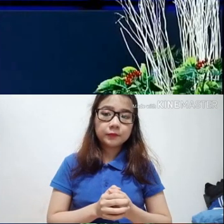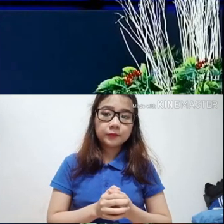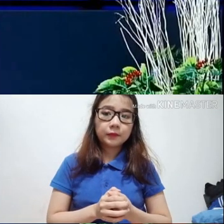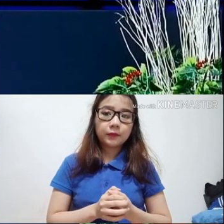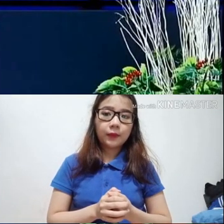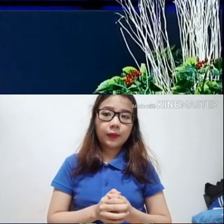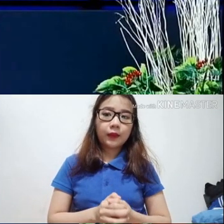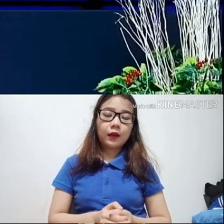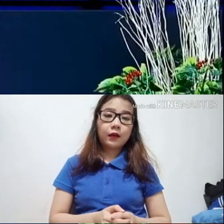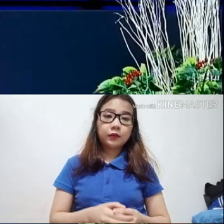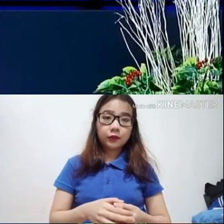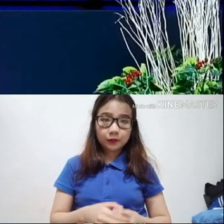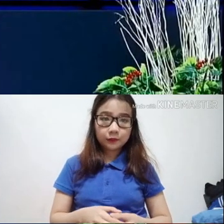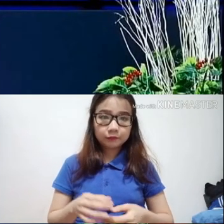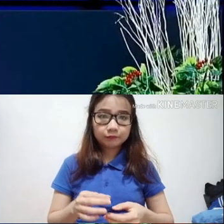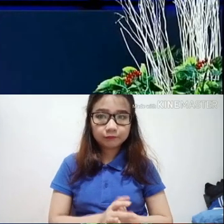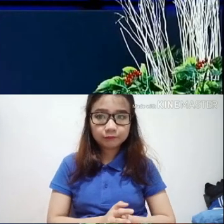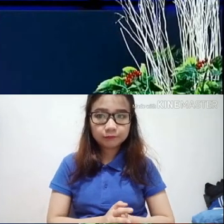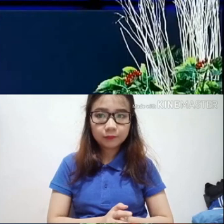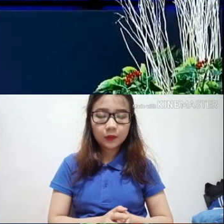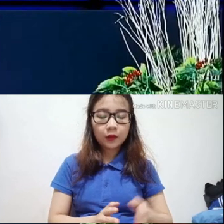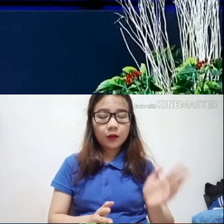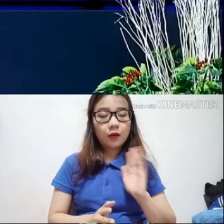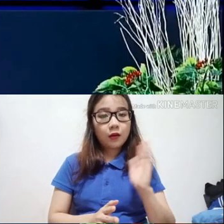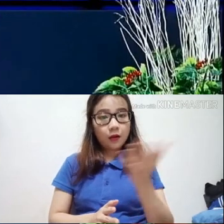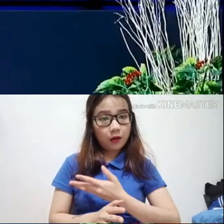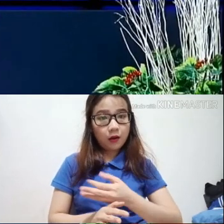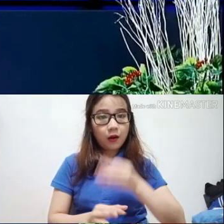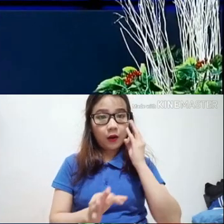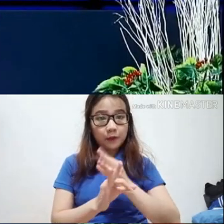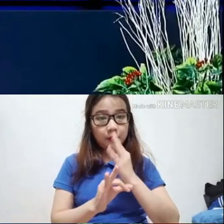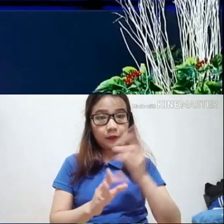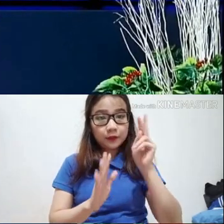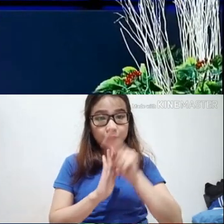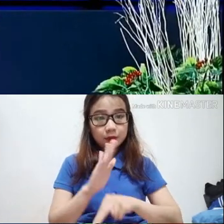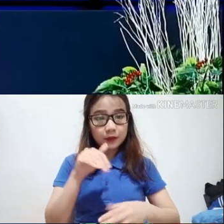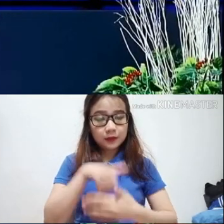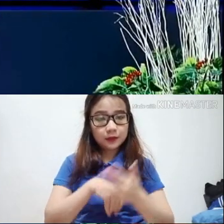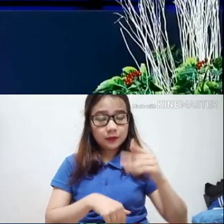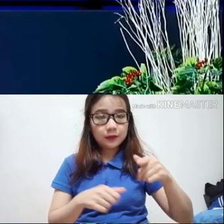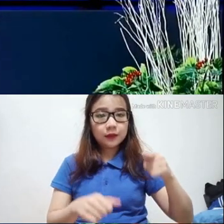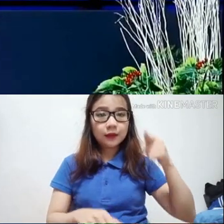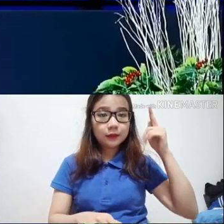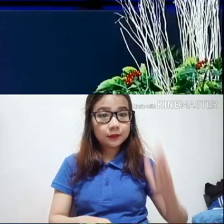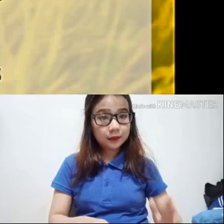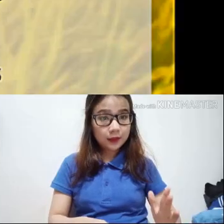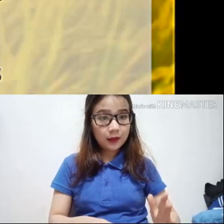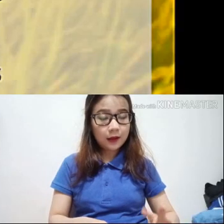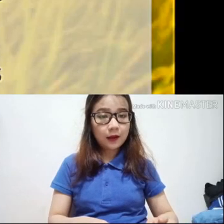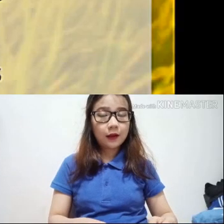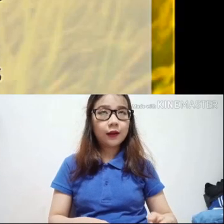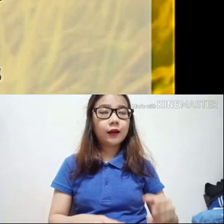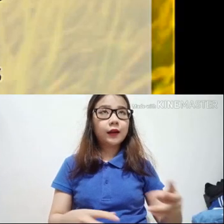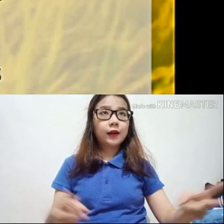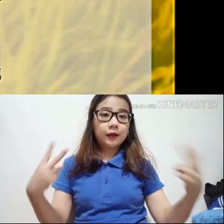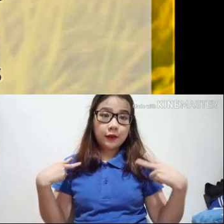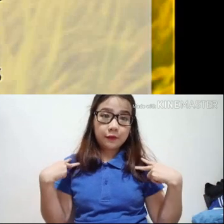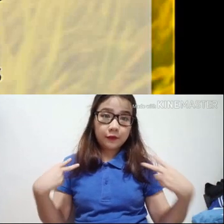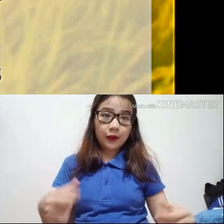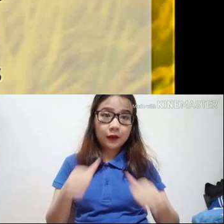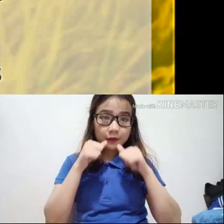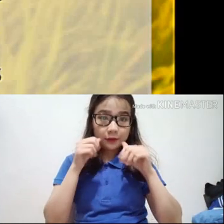ng ating pinagdaraanan ngayon, ang mundo po, ang mga financial institutions ay nagkakaroon po ng mga problema, but